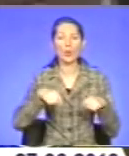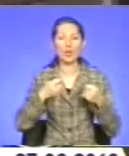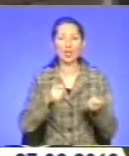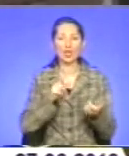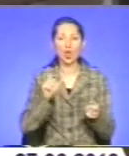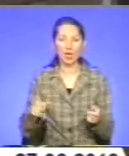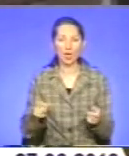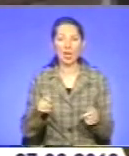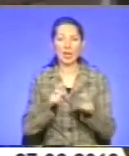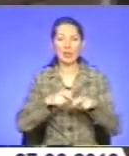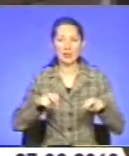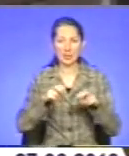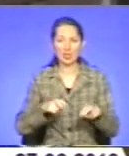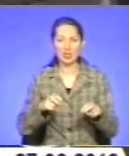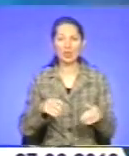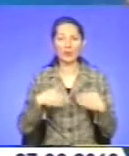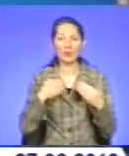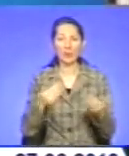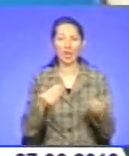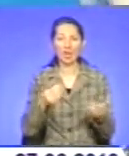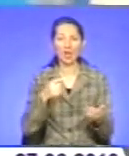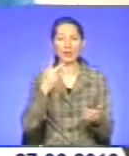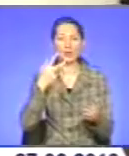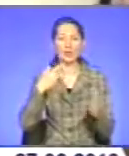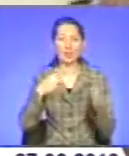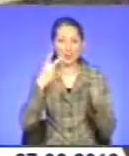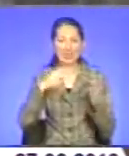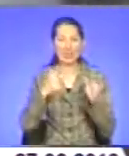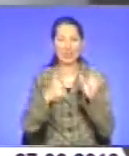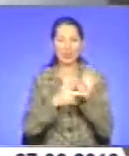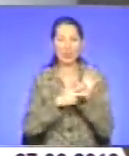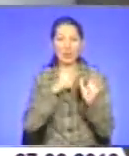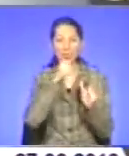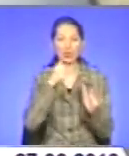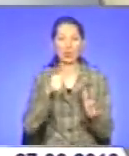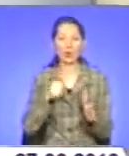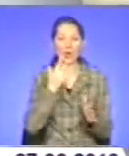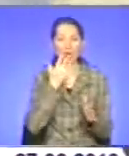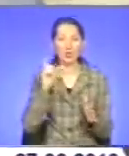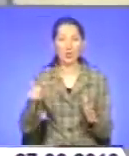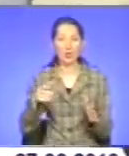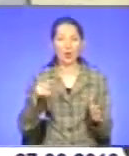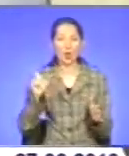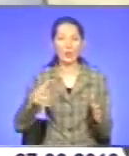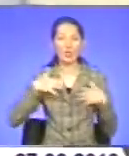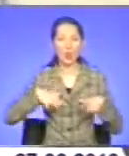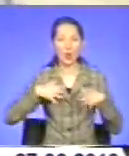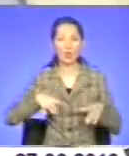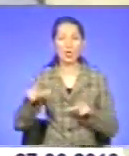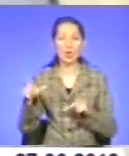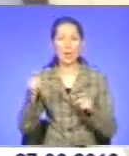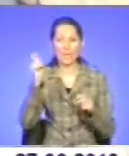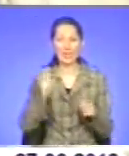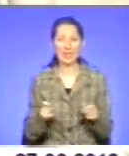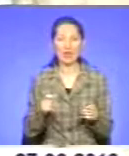міліції інкримінують 29-річному іноземцю. Громадянин Грузії спеціально приїхав до нашого обласного центру, аби налагодити канал постачання